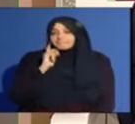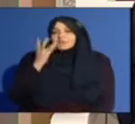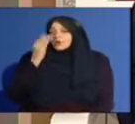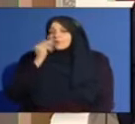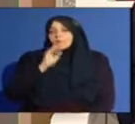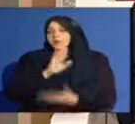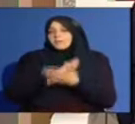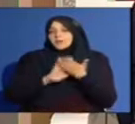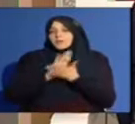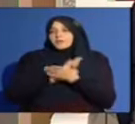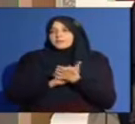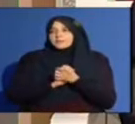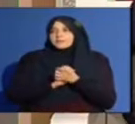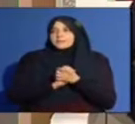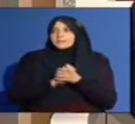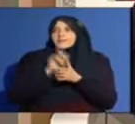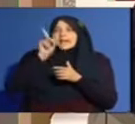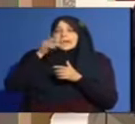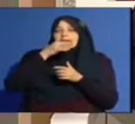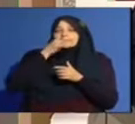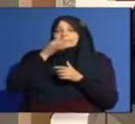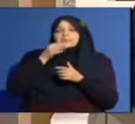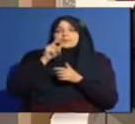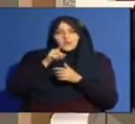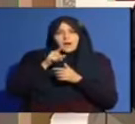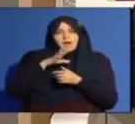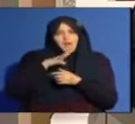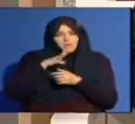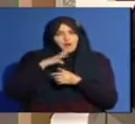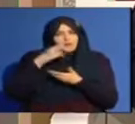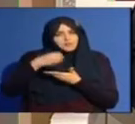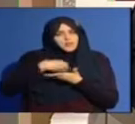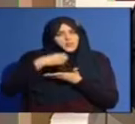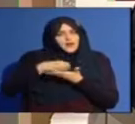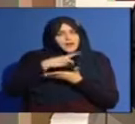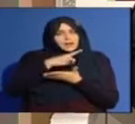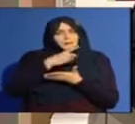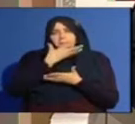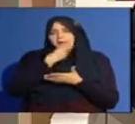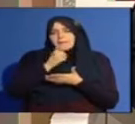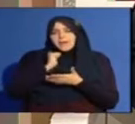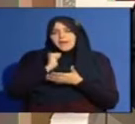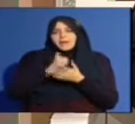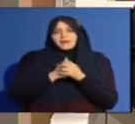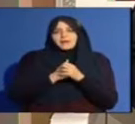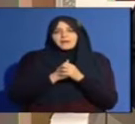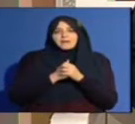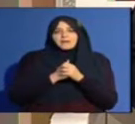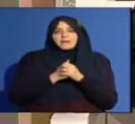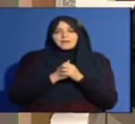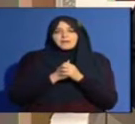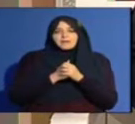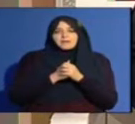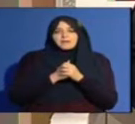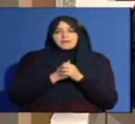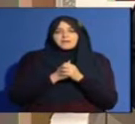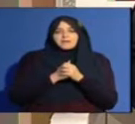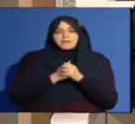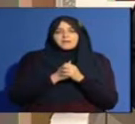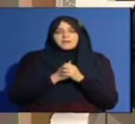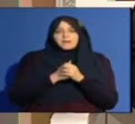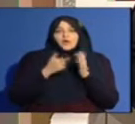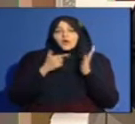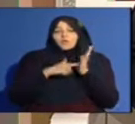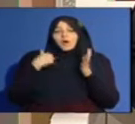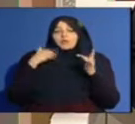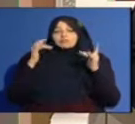والو. طيب وعندك اخبار تاعها عن طريق عجوزتك ولا لا؟ لا لكن عيط مع عجوزتي نقولها راحي نتصالحوا